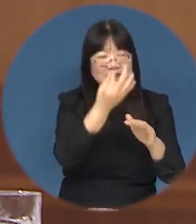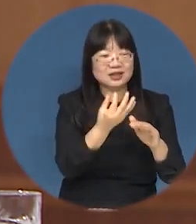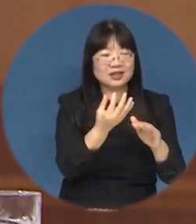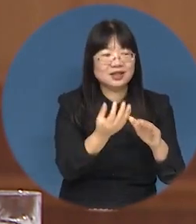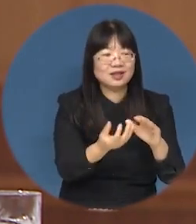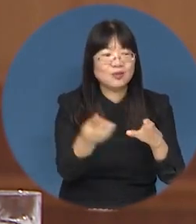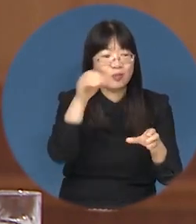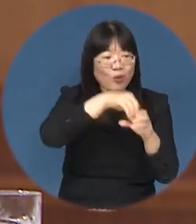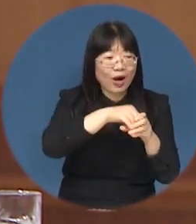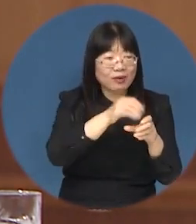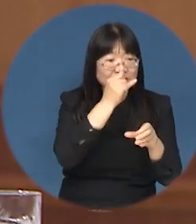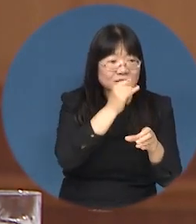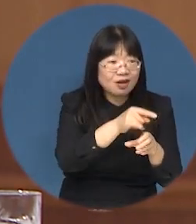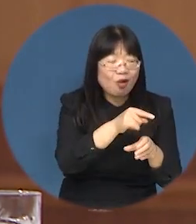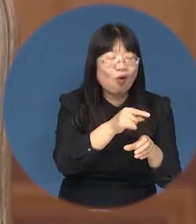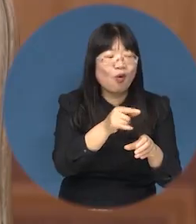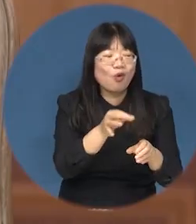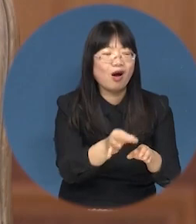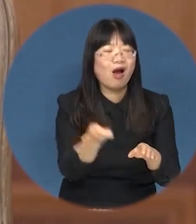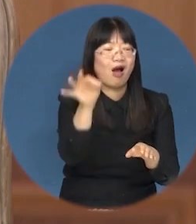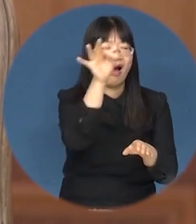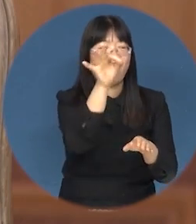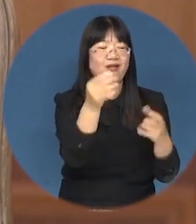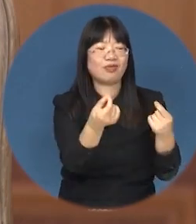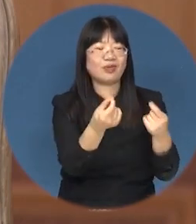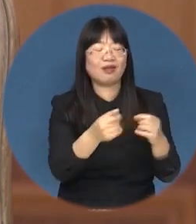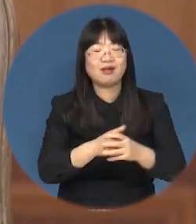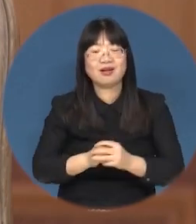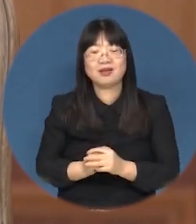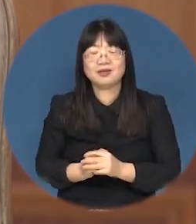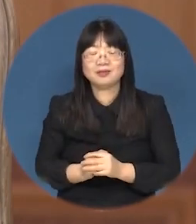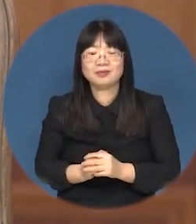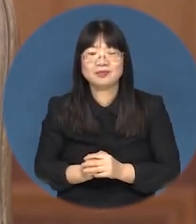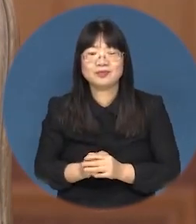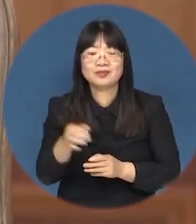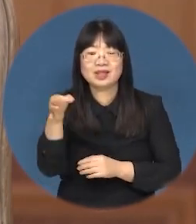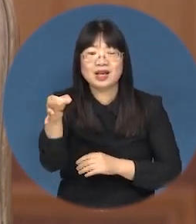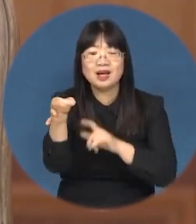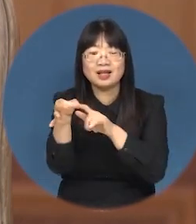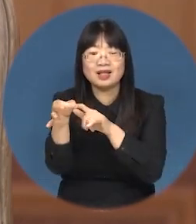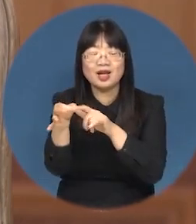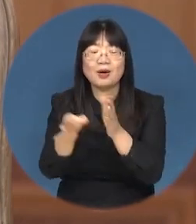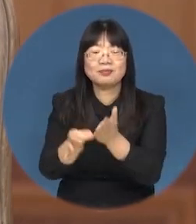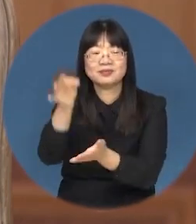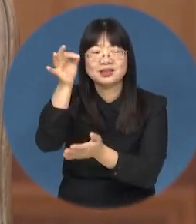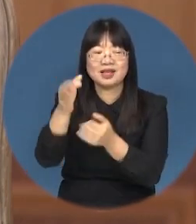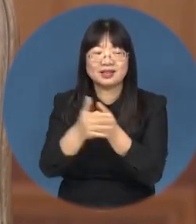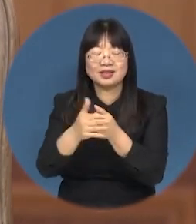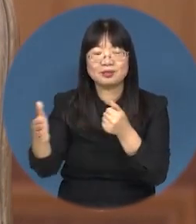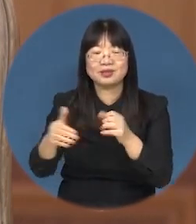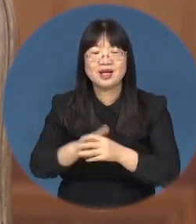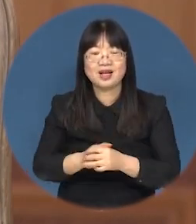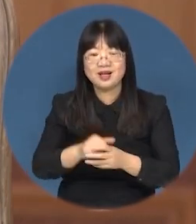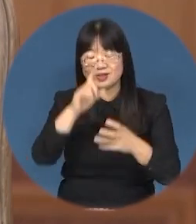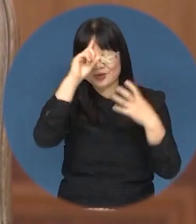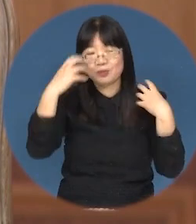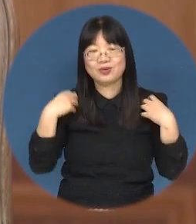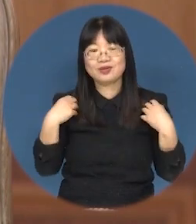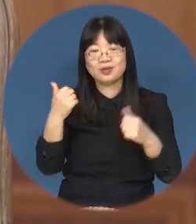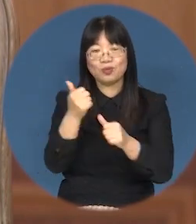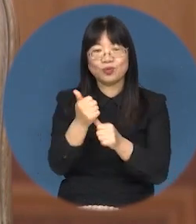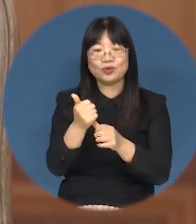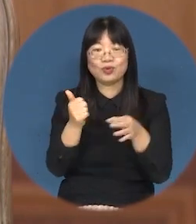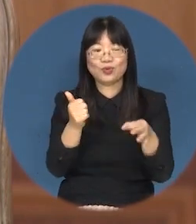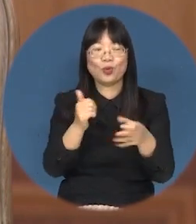가격이 상당히 세겠어요. 그렇습니다. 그렇죠. 가격이 이제 비싸기 때문에 정부에서 또